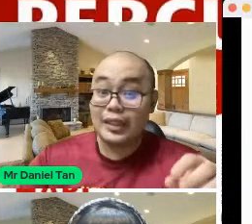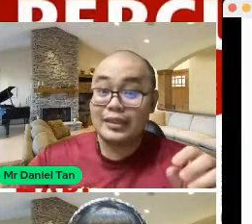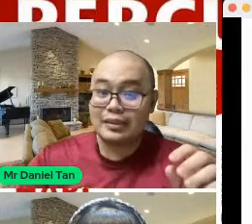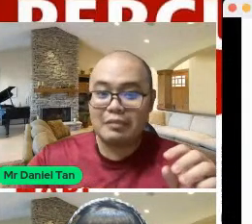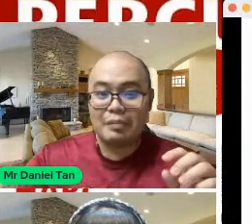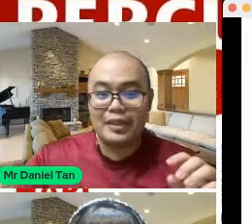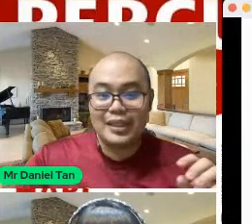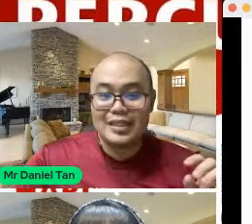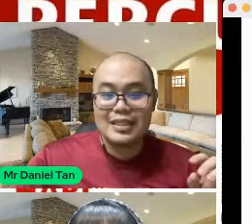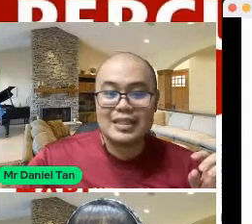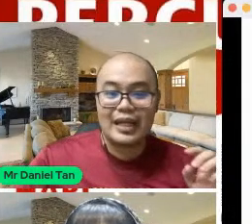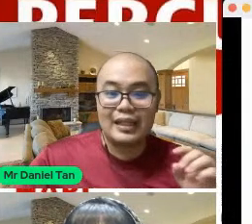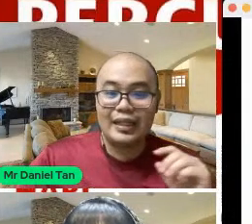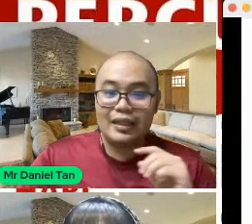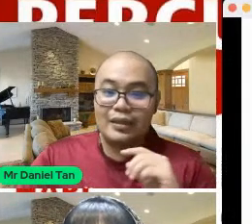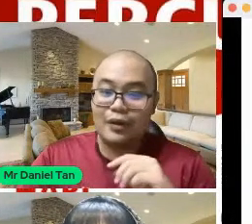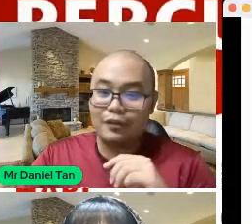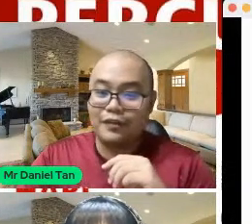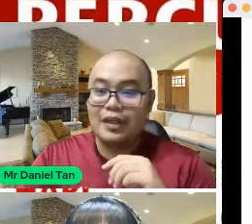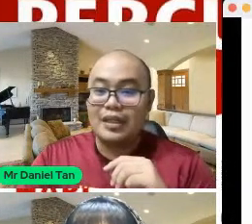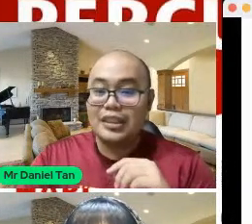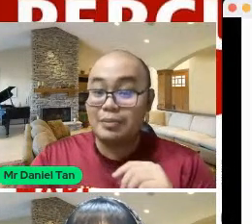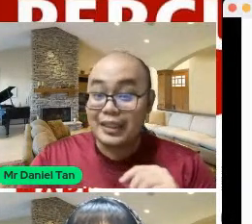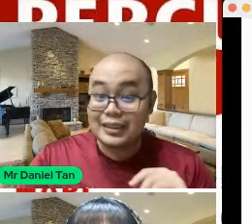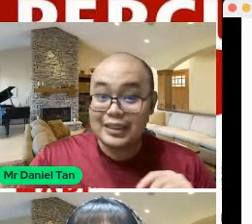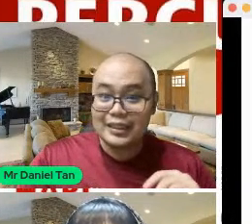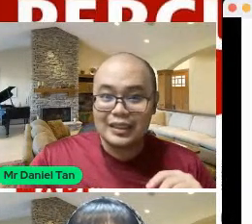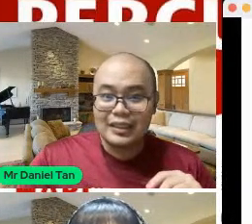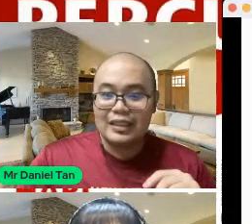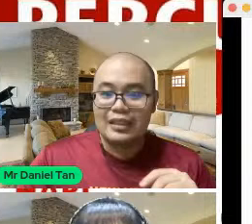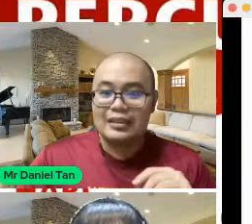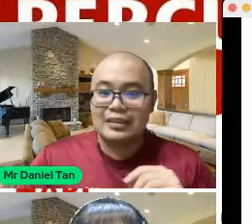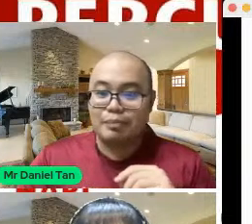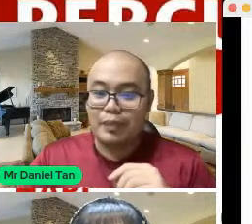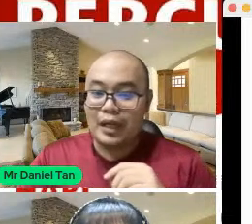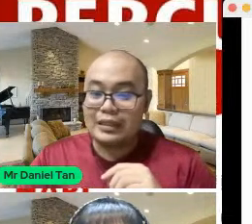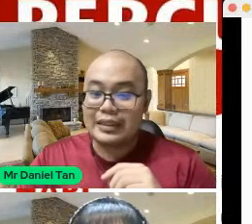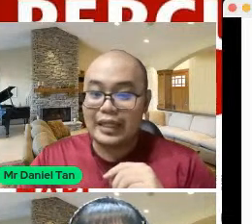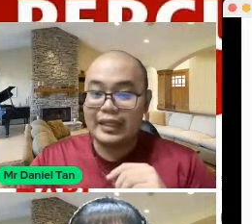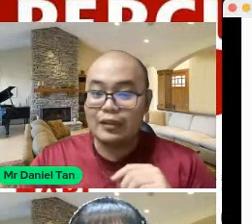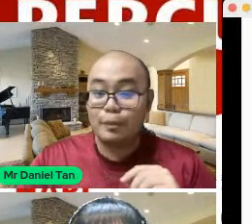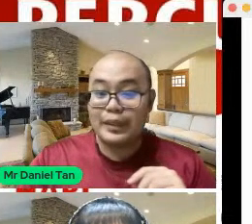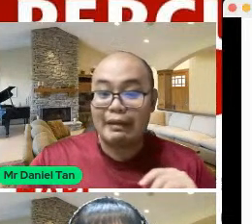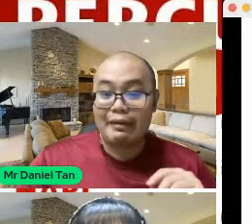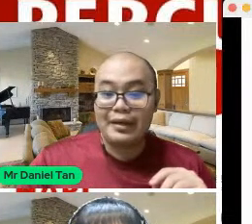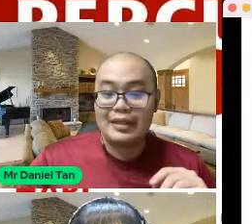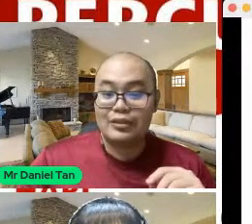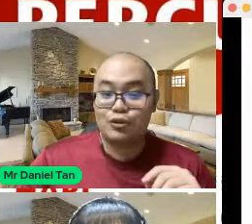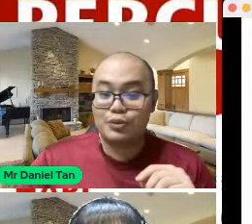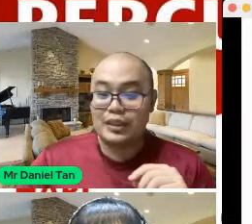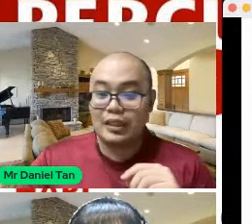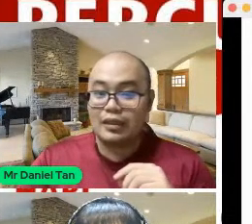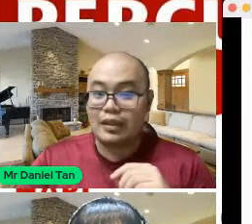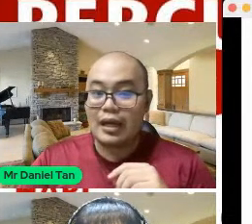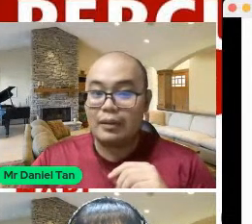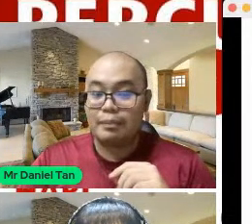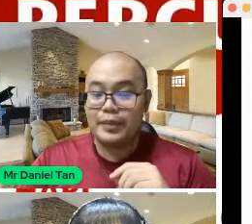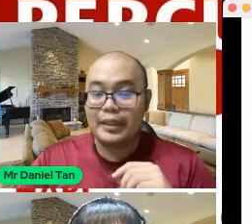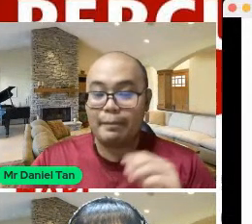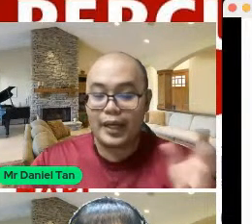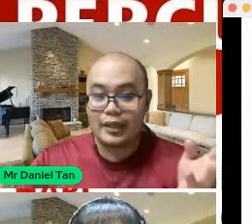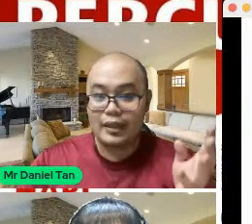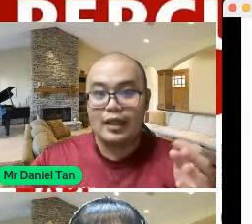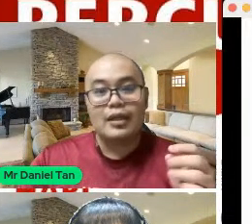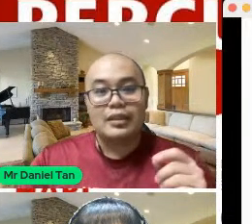Aquatic badminton site link gov gymnastic spacelink yaitu pelayaran dan syuting